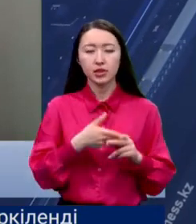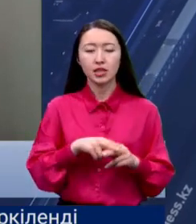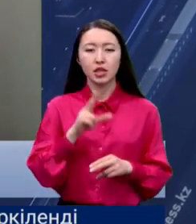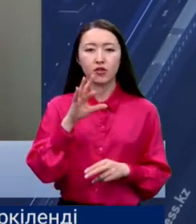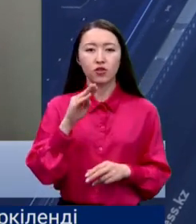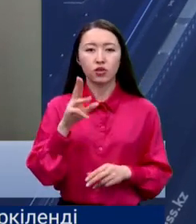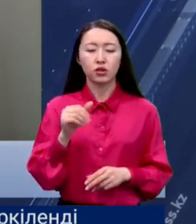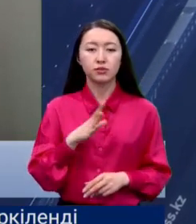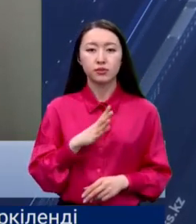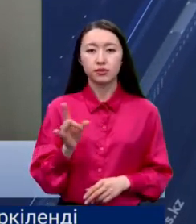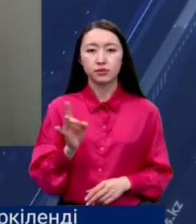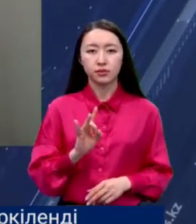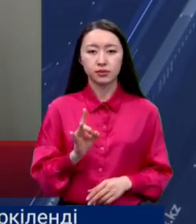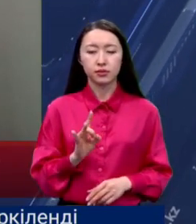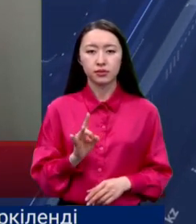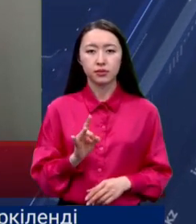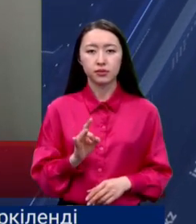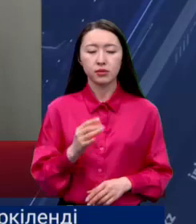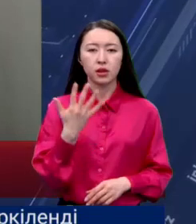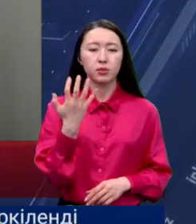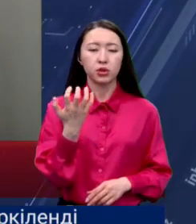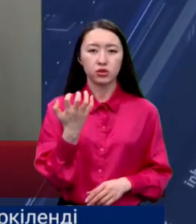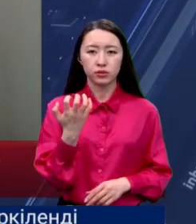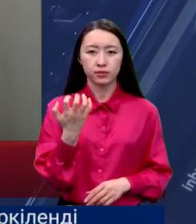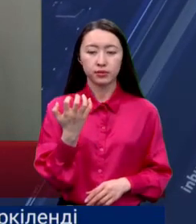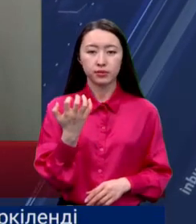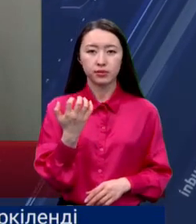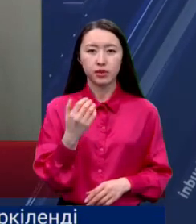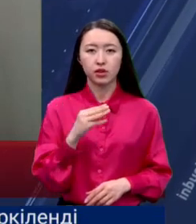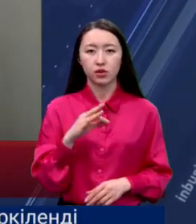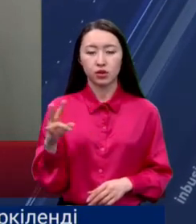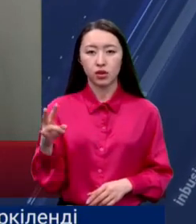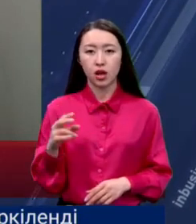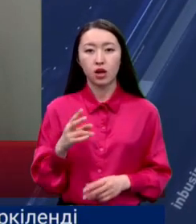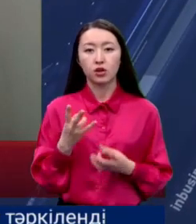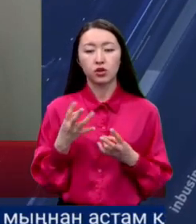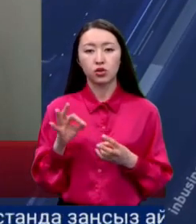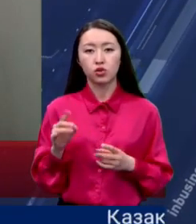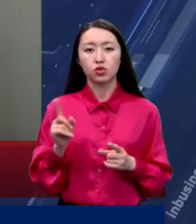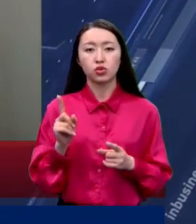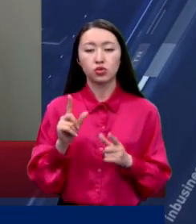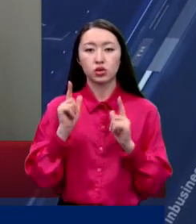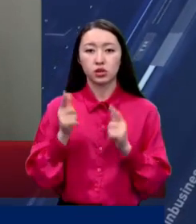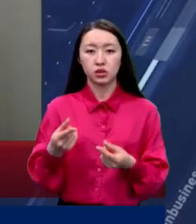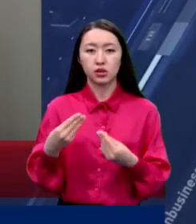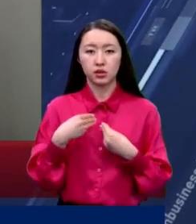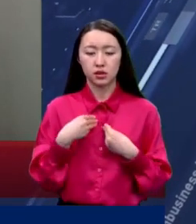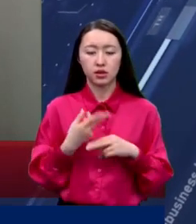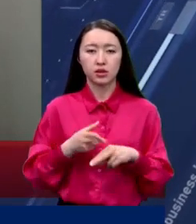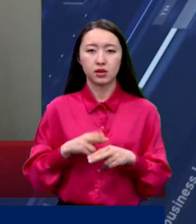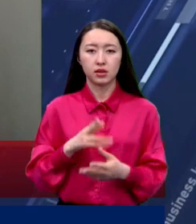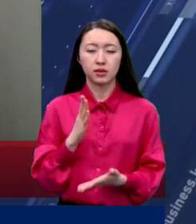квота в размере 500 тонн. Вот. Ну, что одобрили, то одобрили.